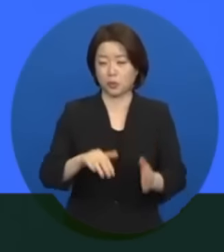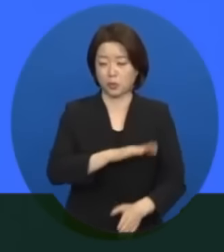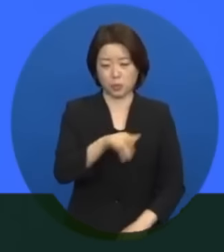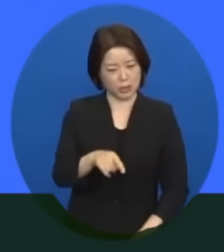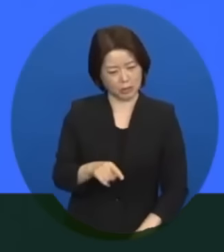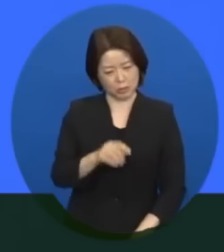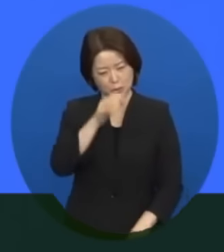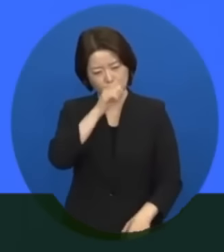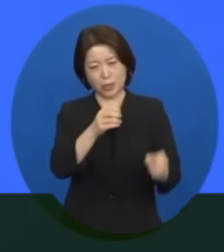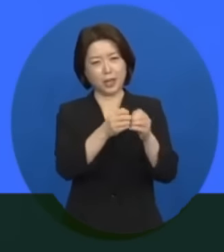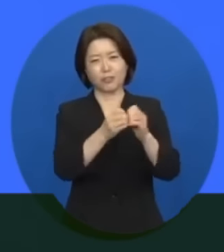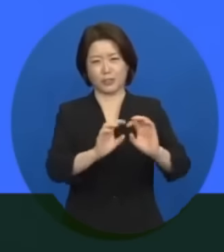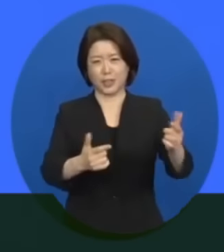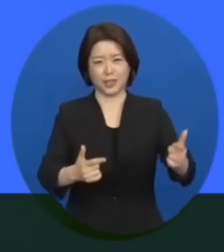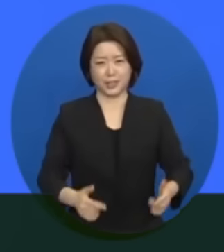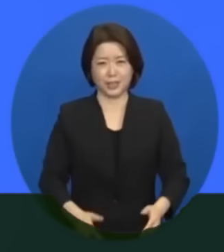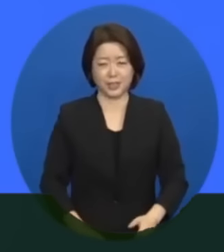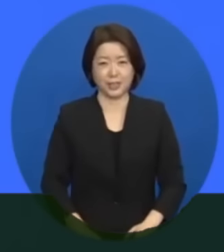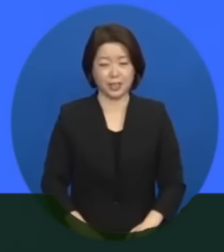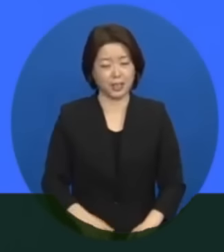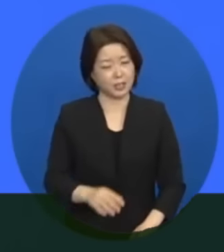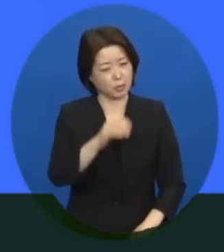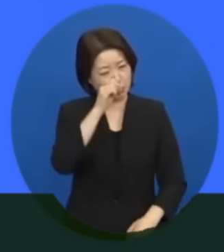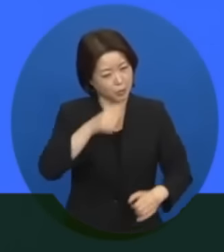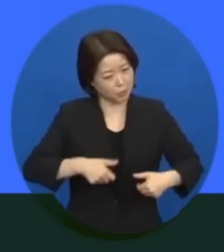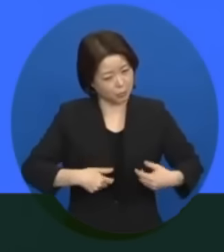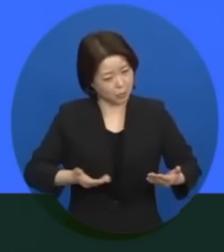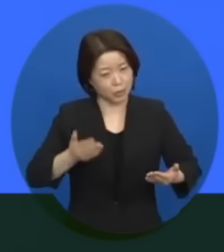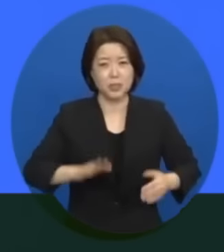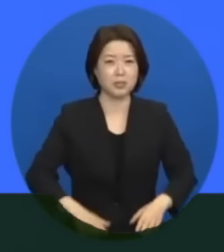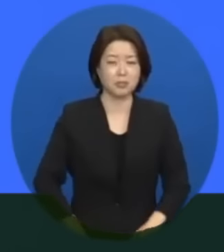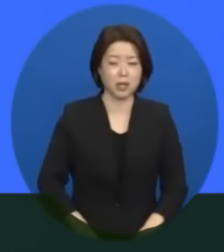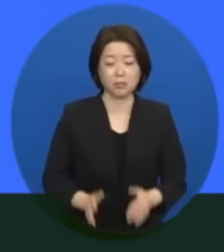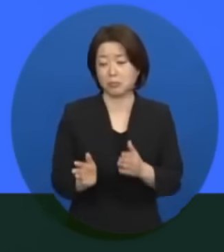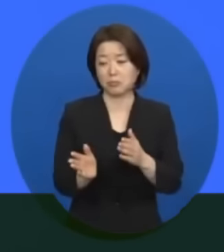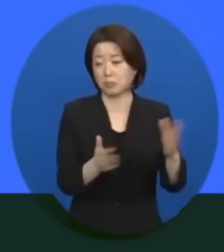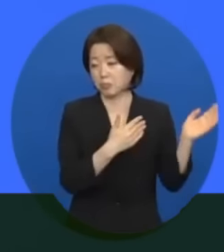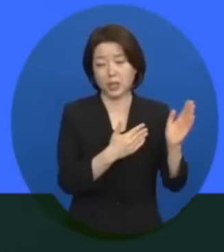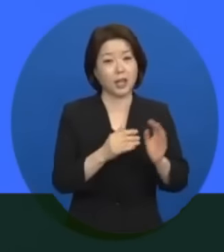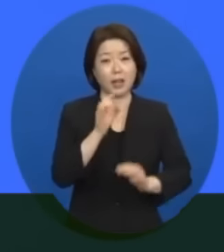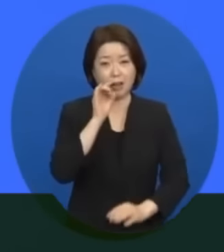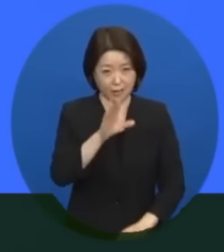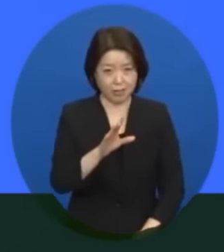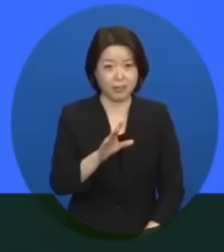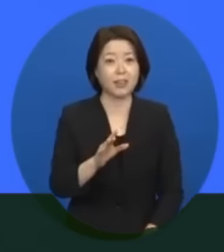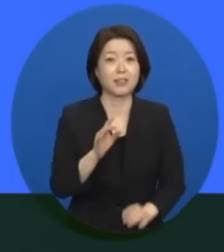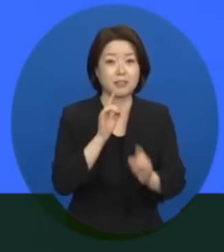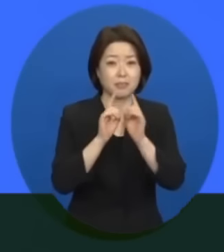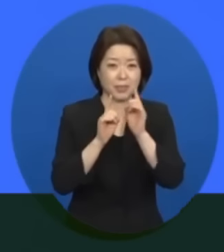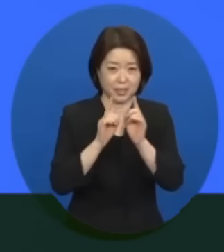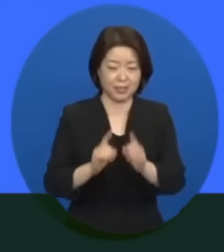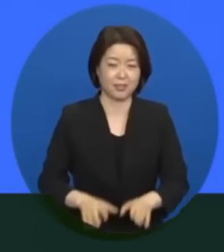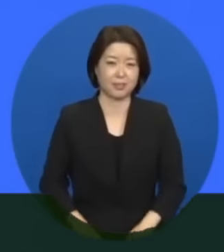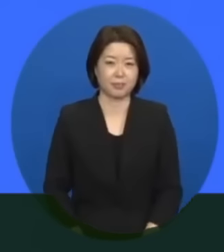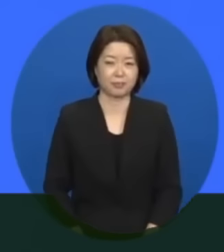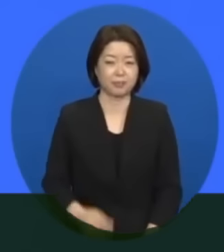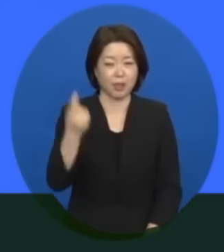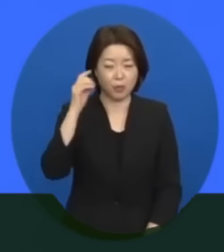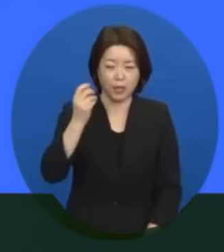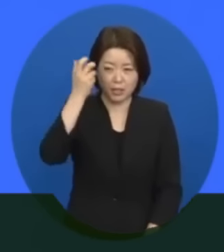이렇게 썩 좋아하는 말씀은 아니지만 또 좋아할 필요는 없지만 간과해서는 안 되는 말씀이에요 왜냐면